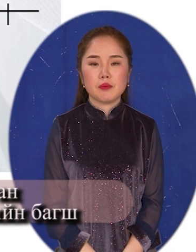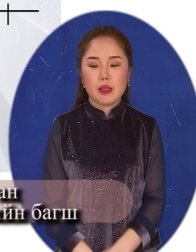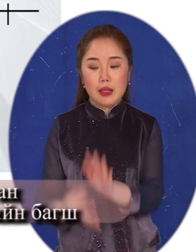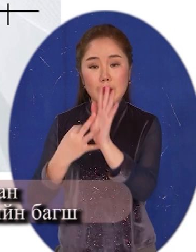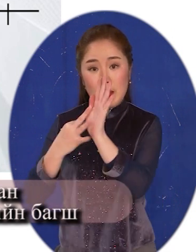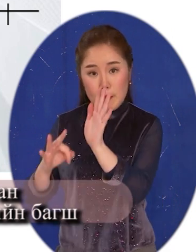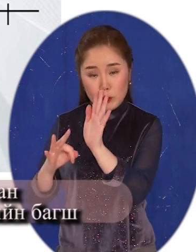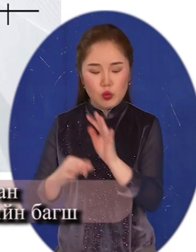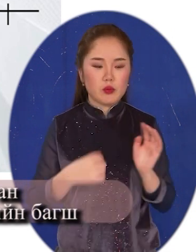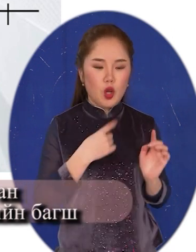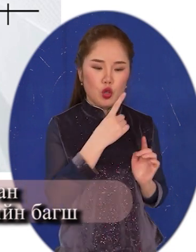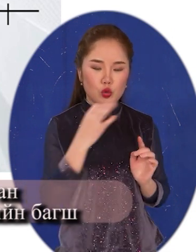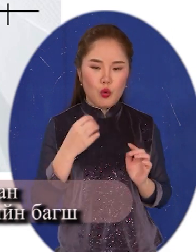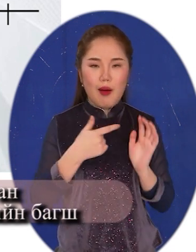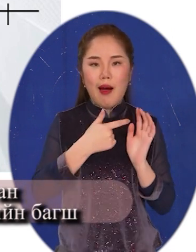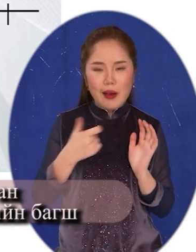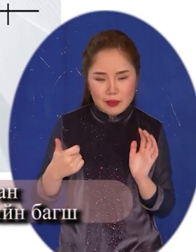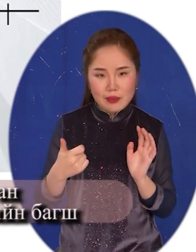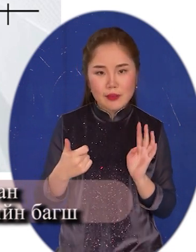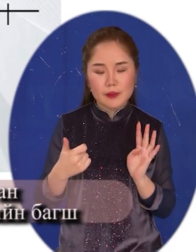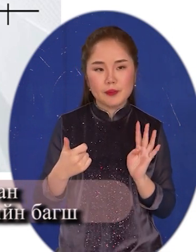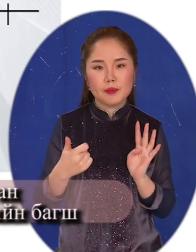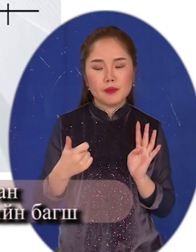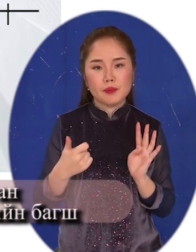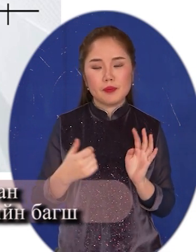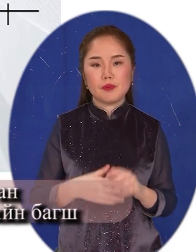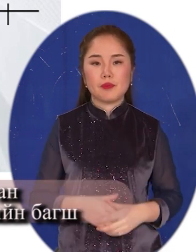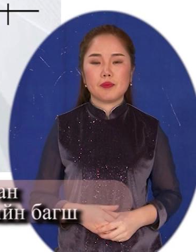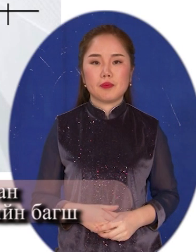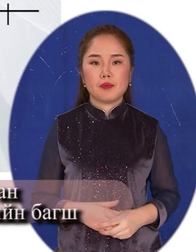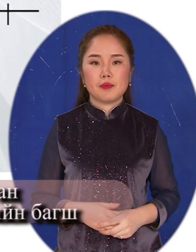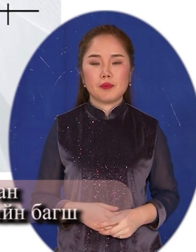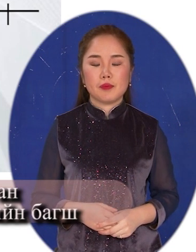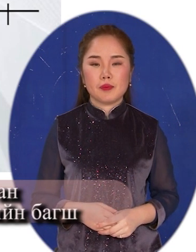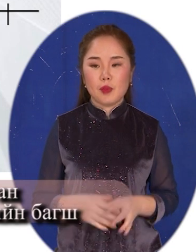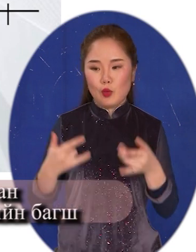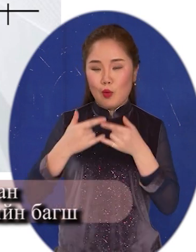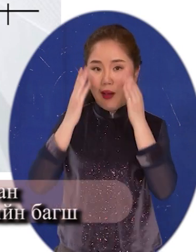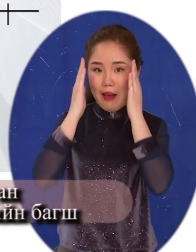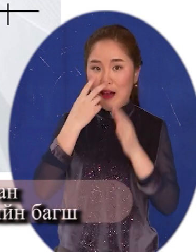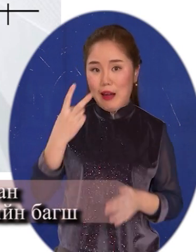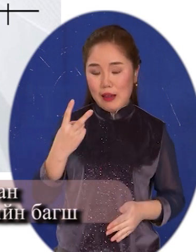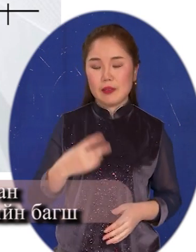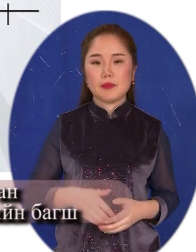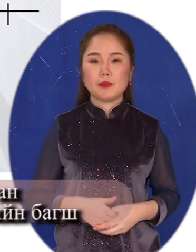Экранга назар салайык. 800-ден 100-дү кемиттик неше калады?